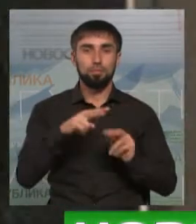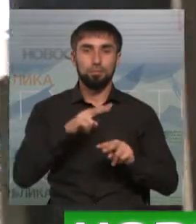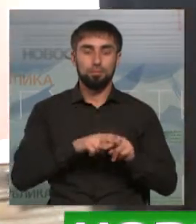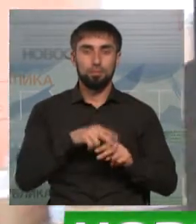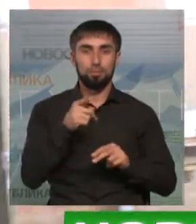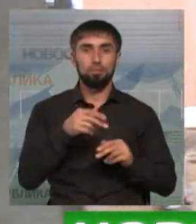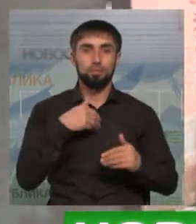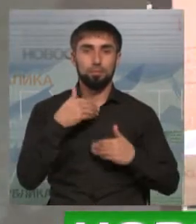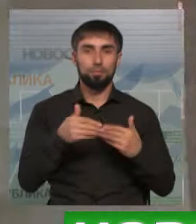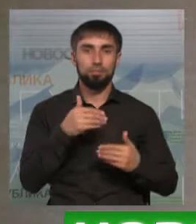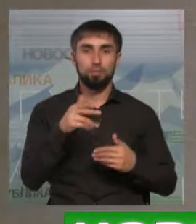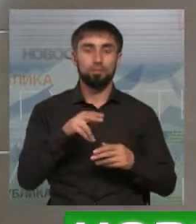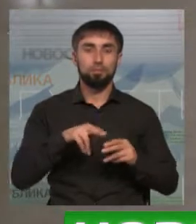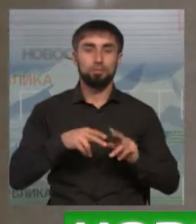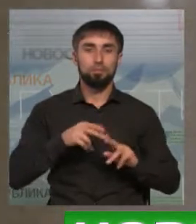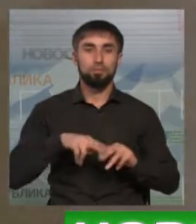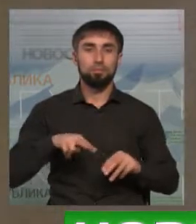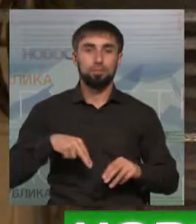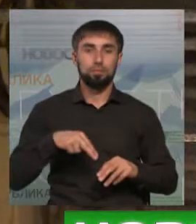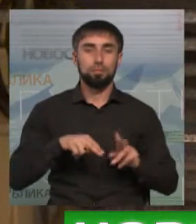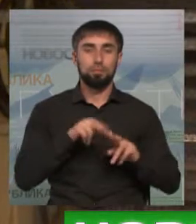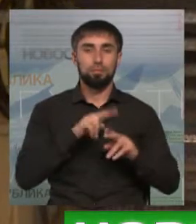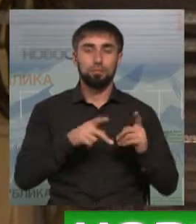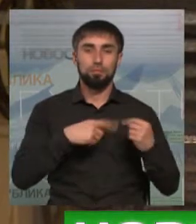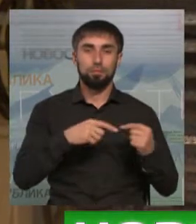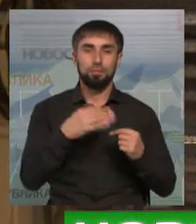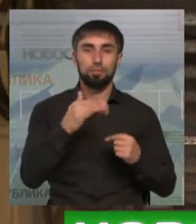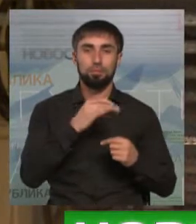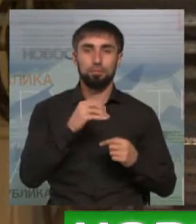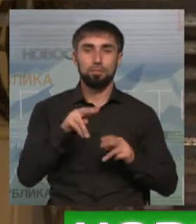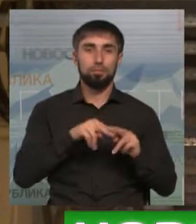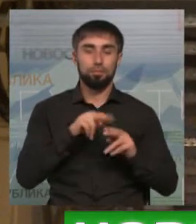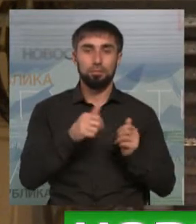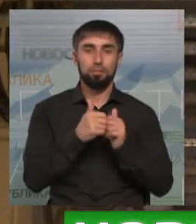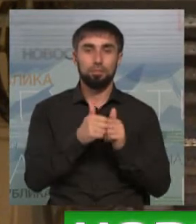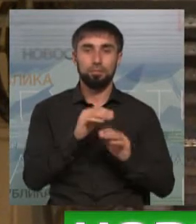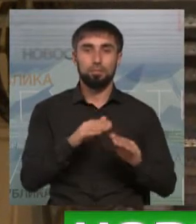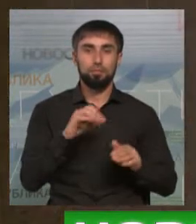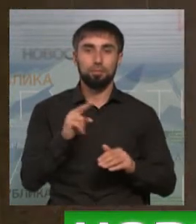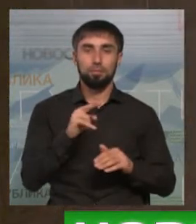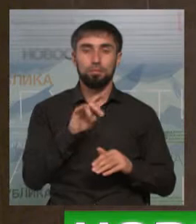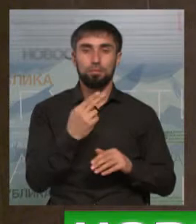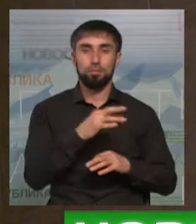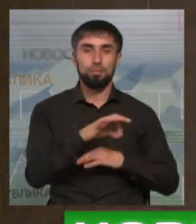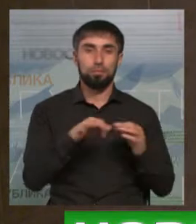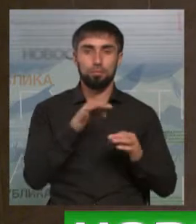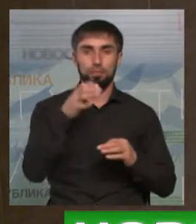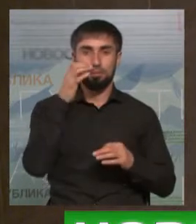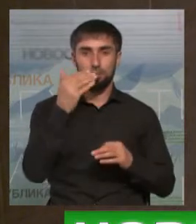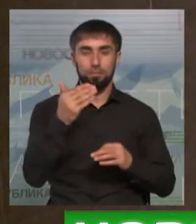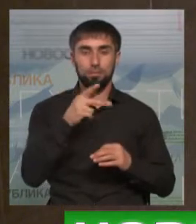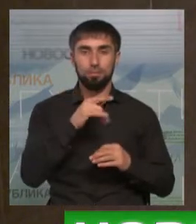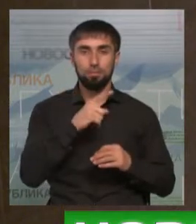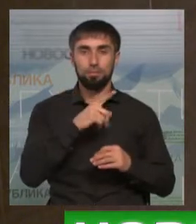докладывает начальник строительного участка Магомед Албагачиев. Учреждение возводится недалеко от детсада в рамках нацпроекта образования. В